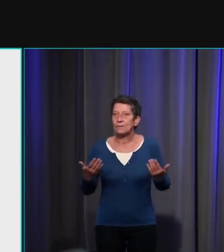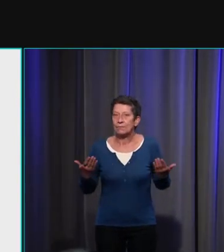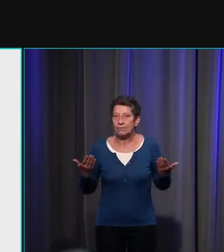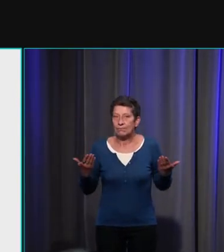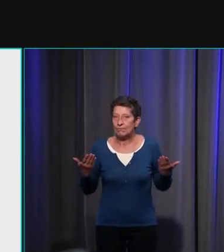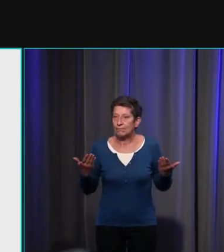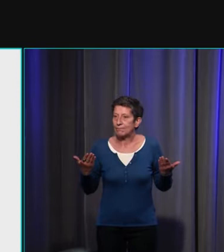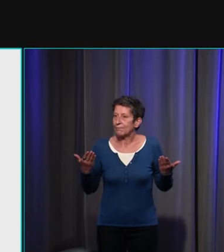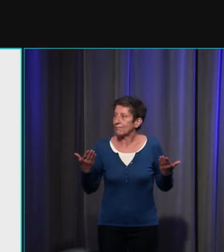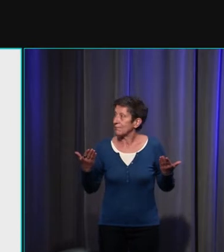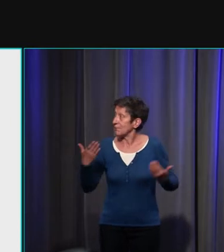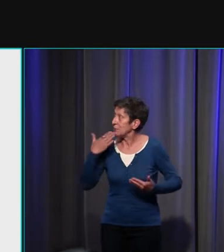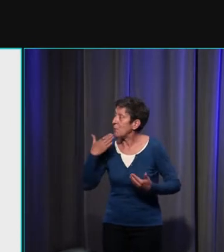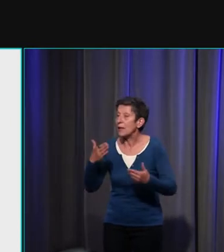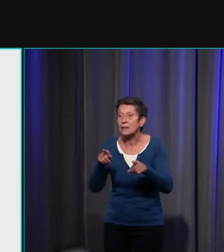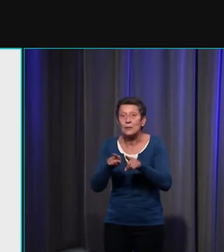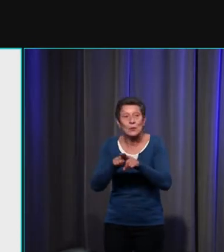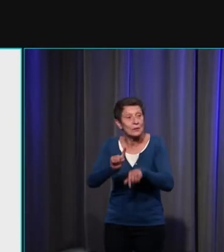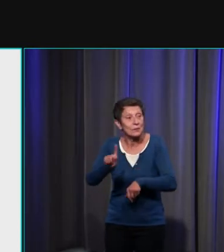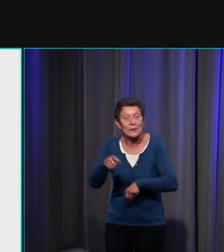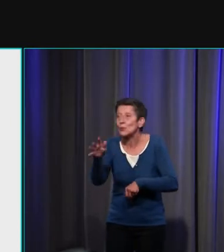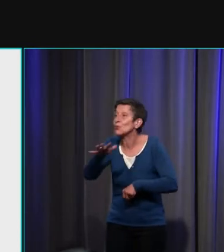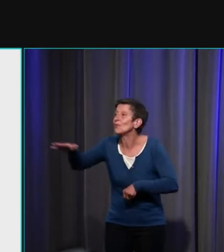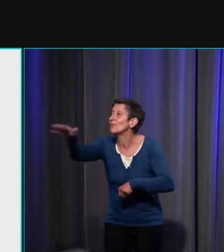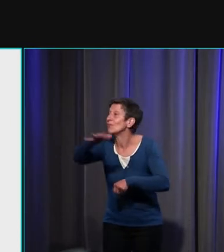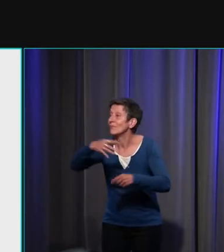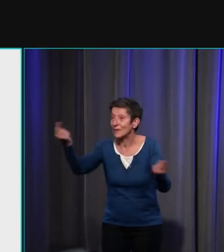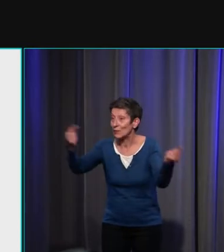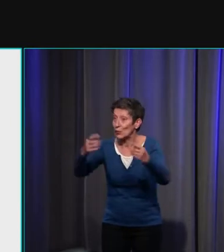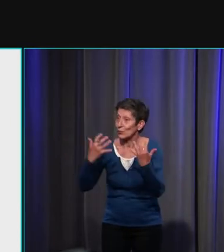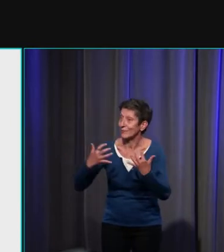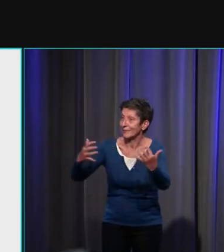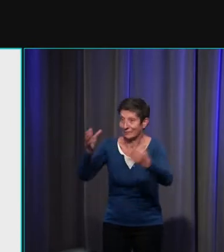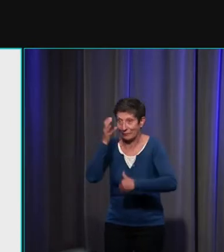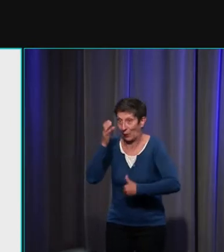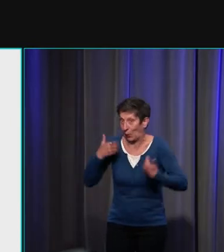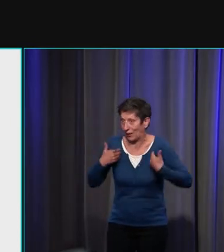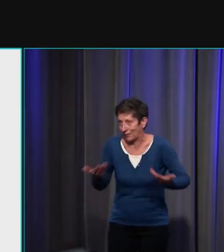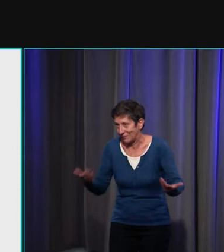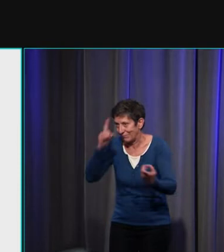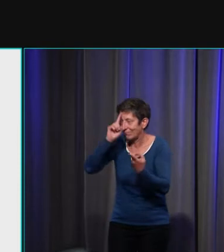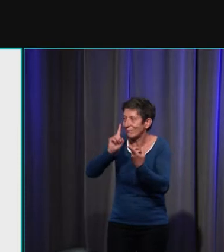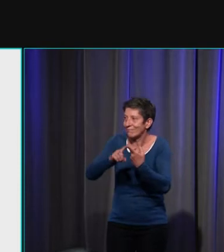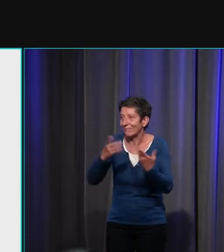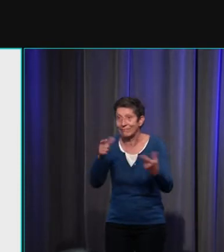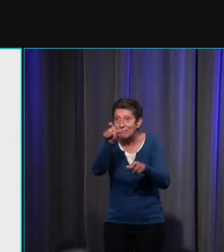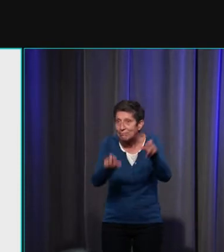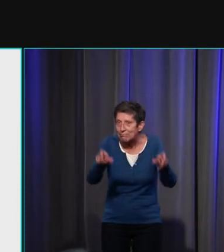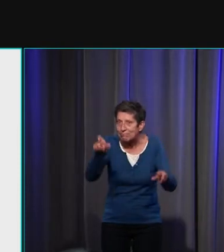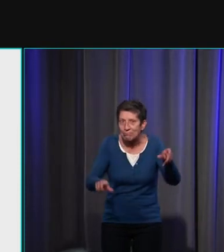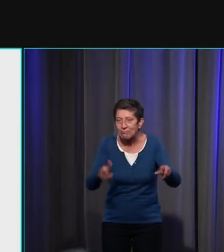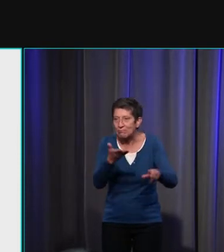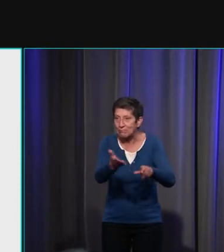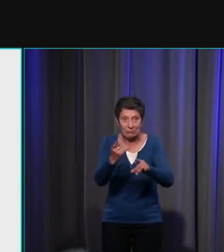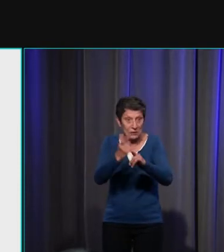vous remercier aussi bien sûr à vous tous d'être nombreux pour écouter parler de ces gens ces inconnus de